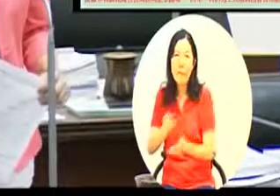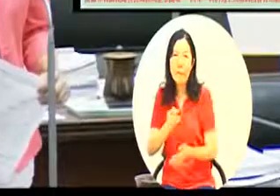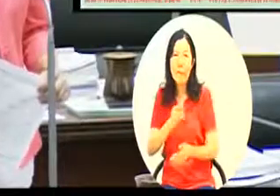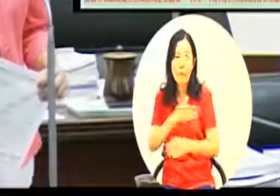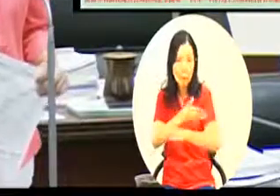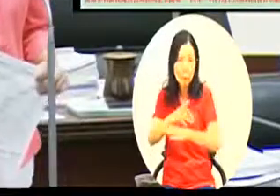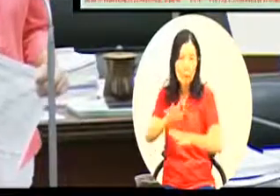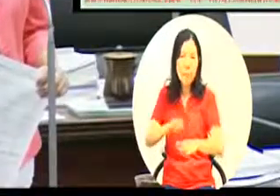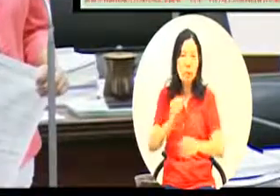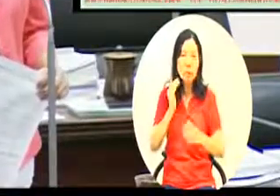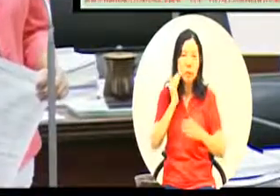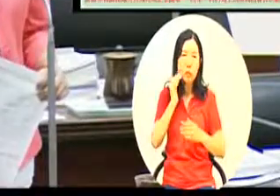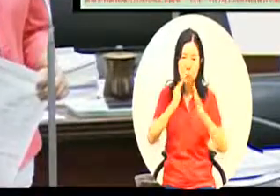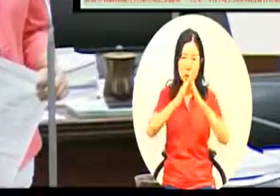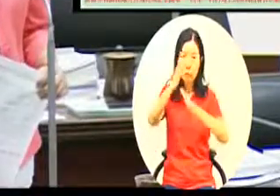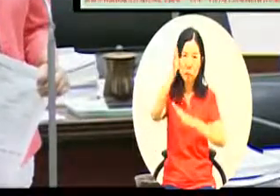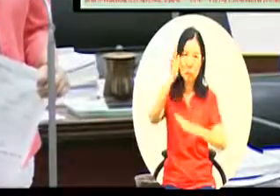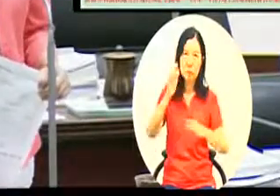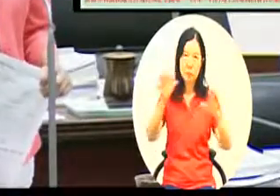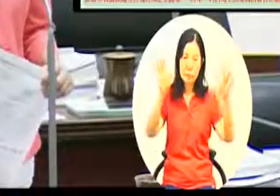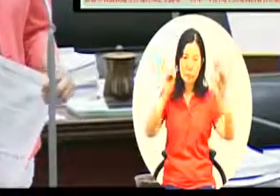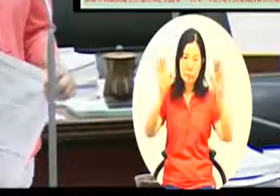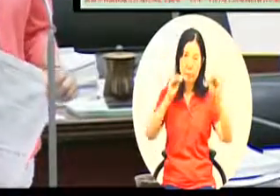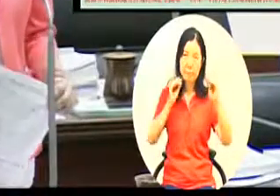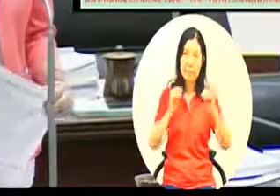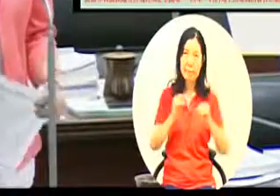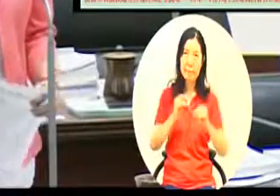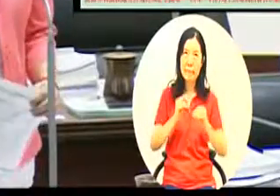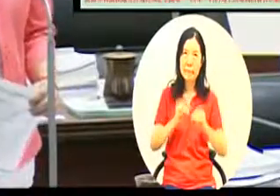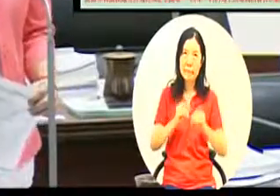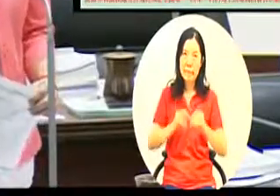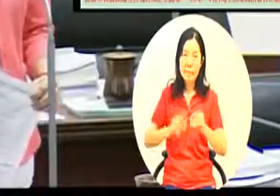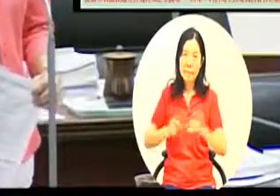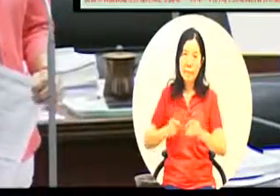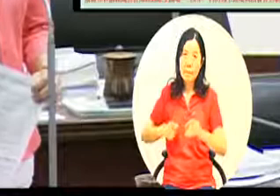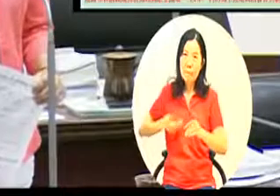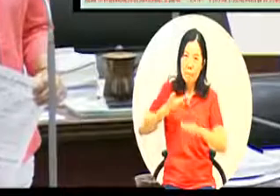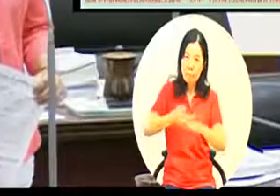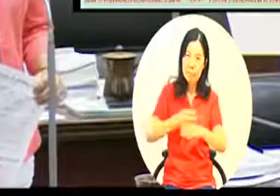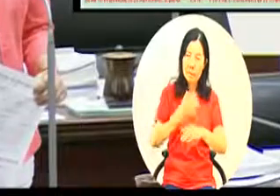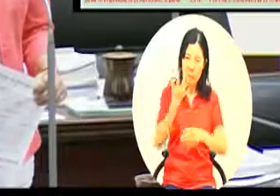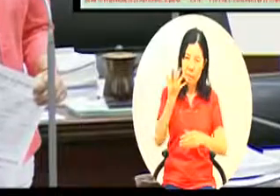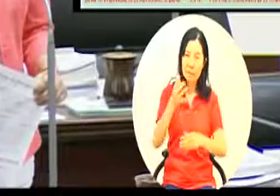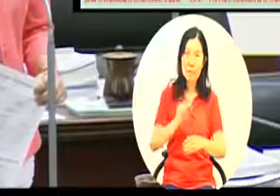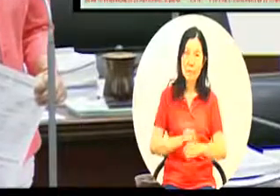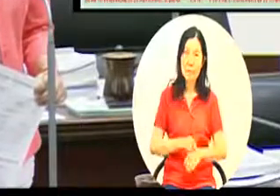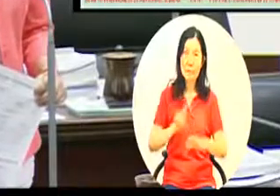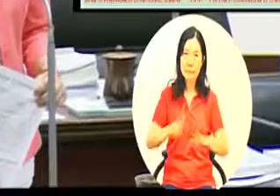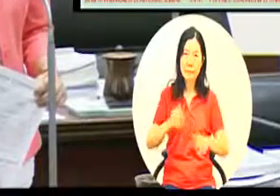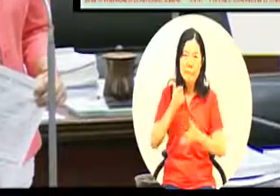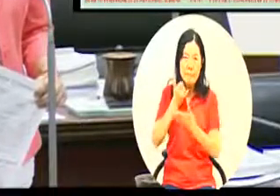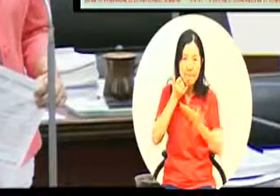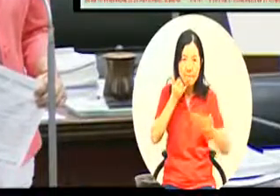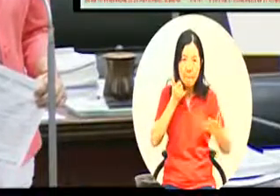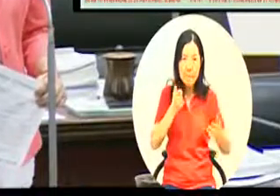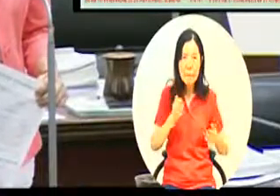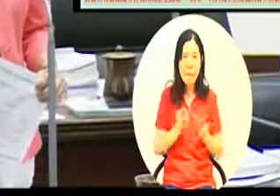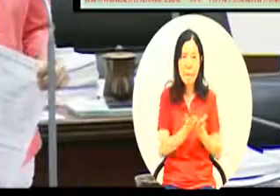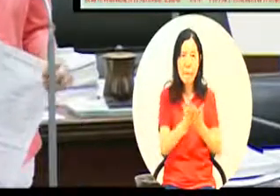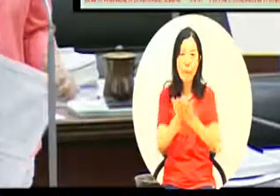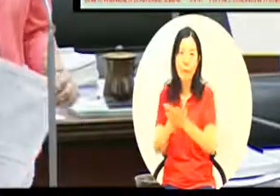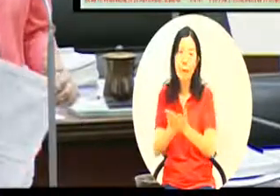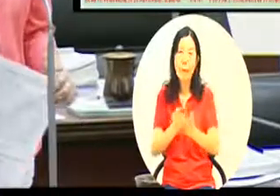市府我们的资源呢能够挹注更多的话，我觉得这个海上传香活动真的